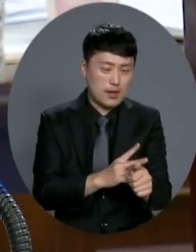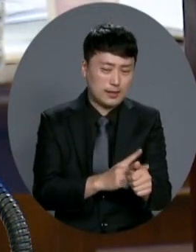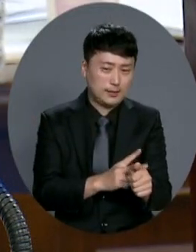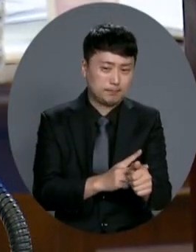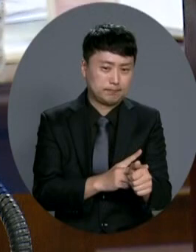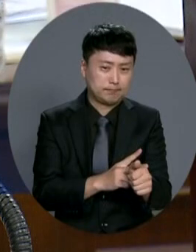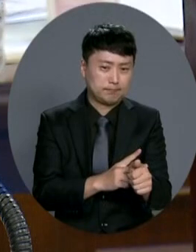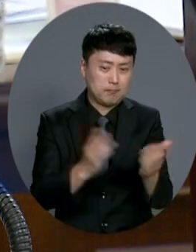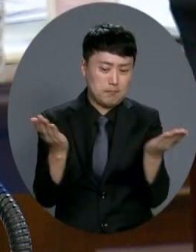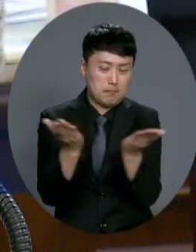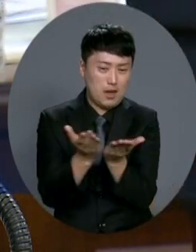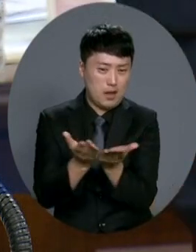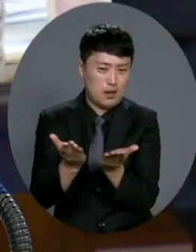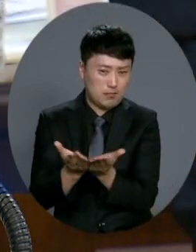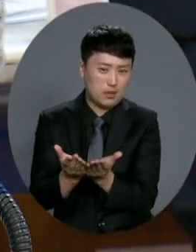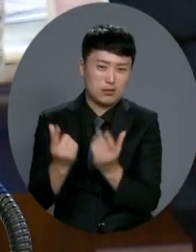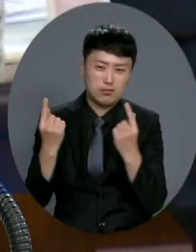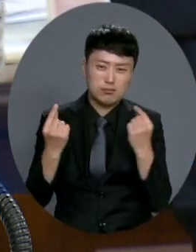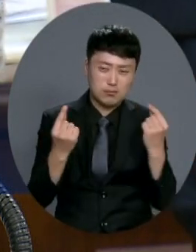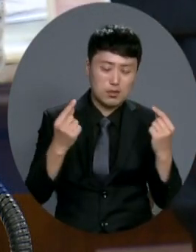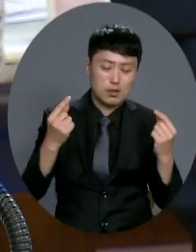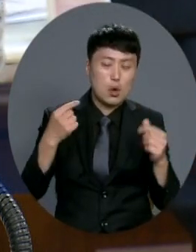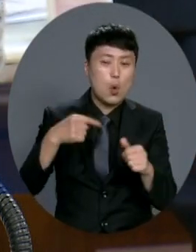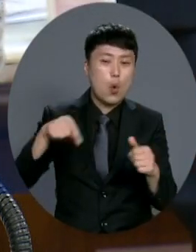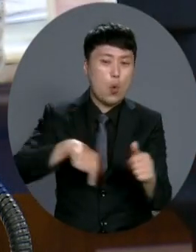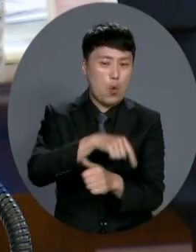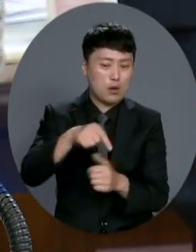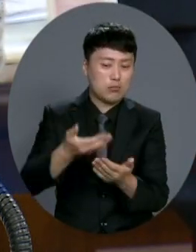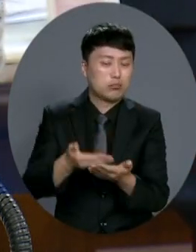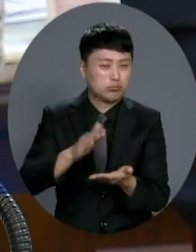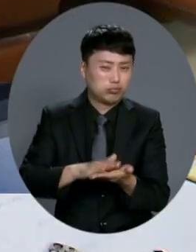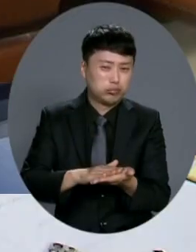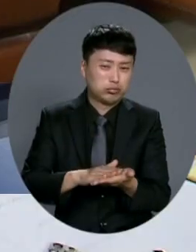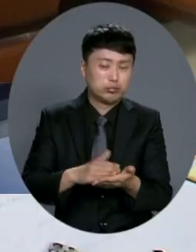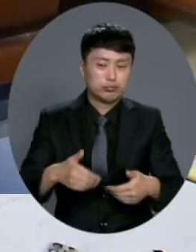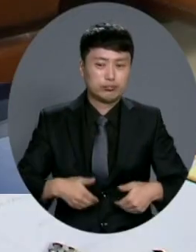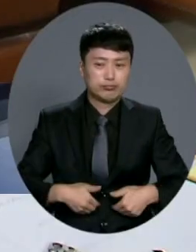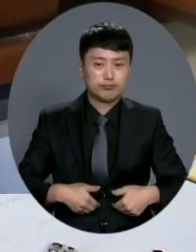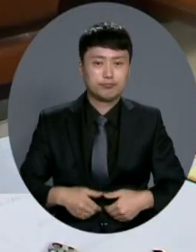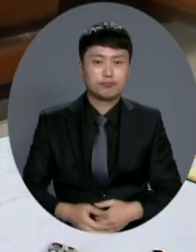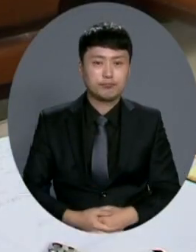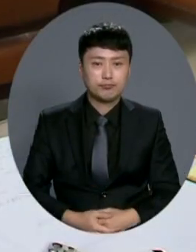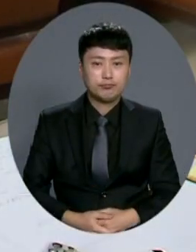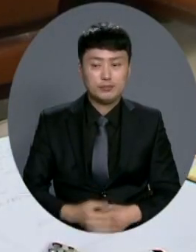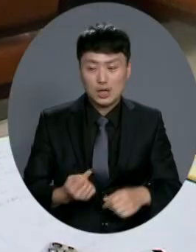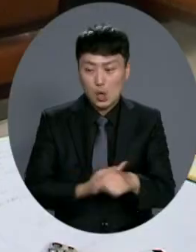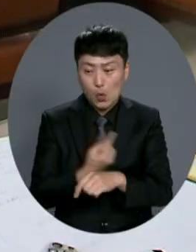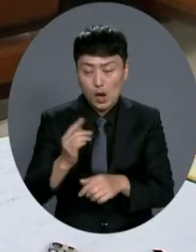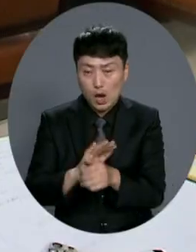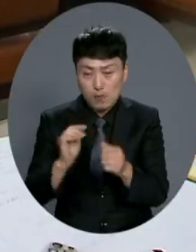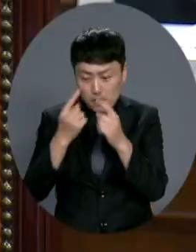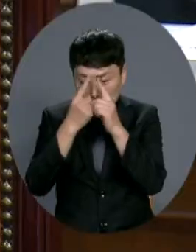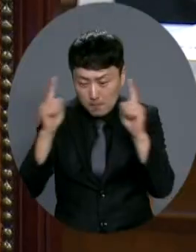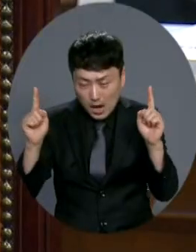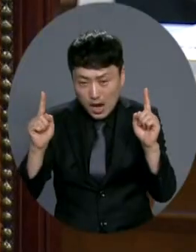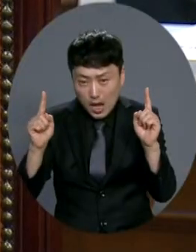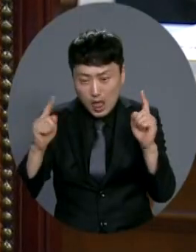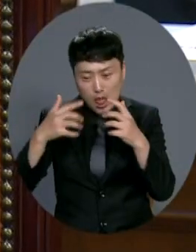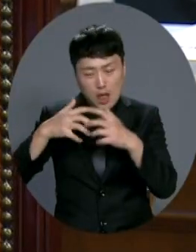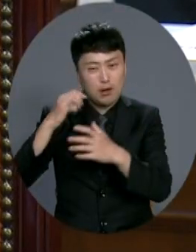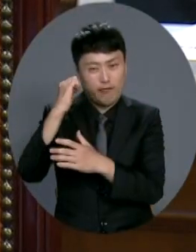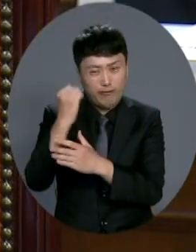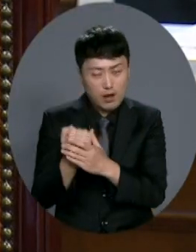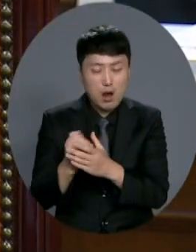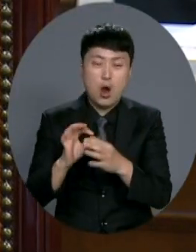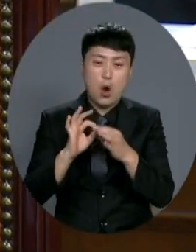특정 선에서 좀 유지해 주는 게 교육 환경 개선을 위해서 좋다. 이 밖에도 경북대 병원의 시설 노화와